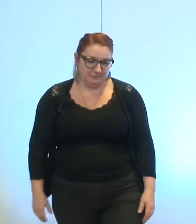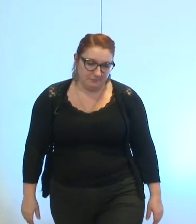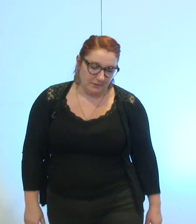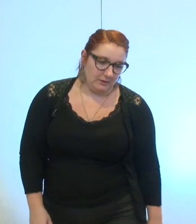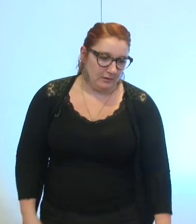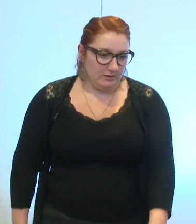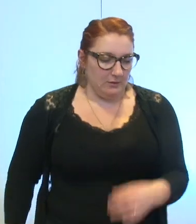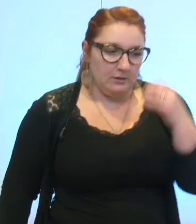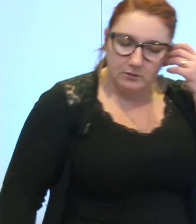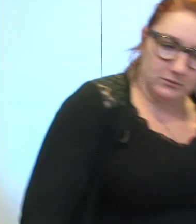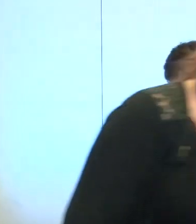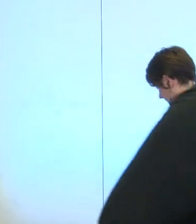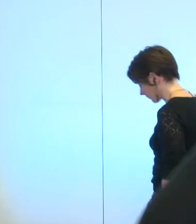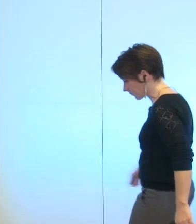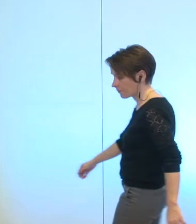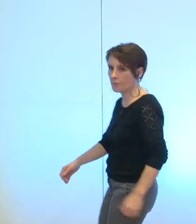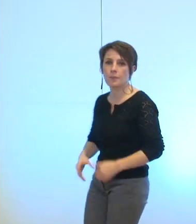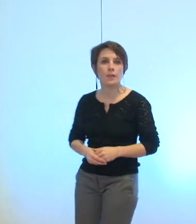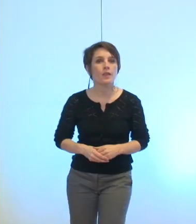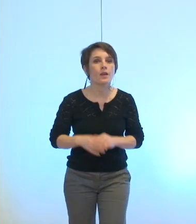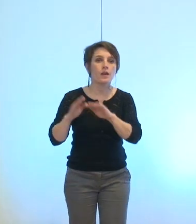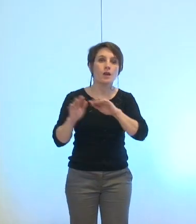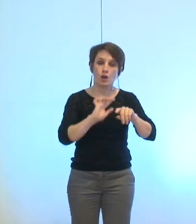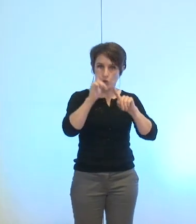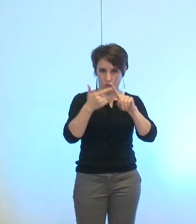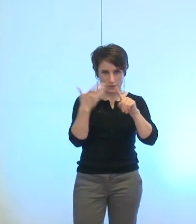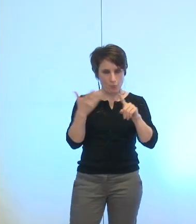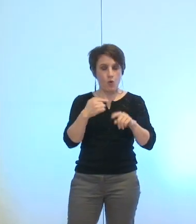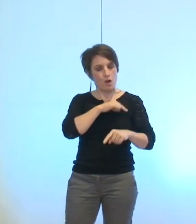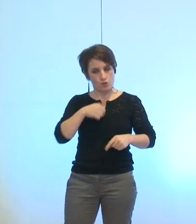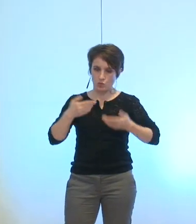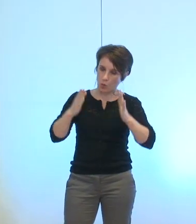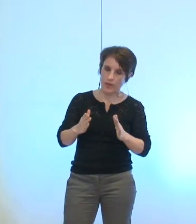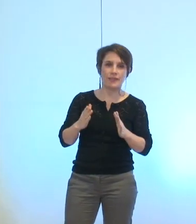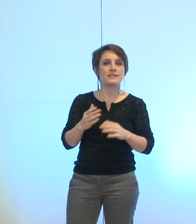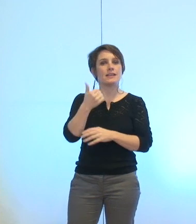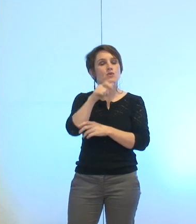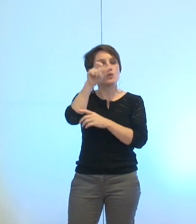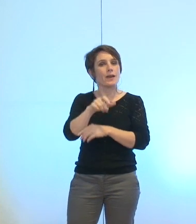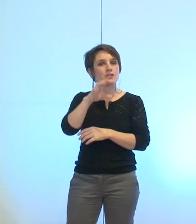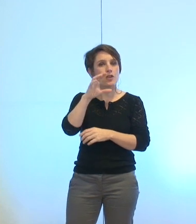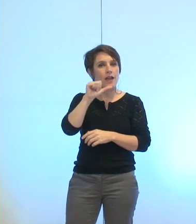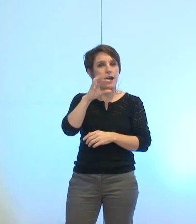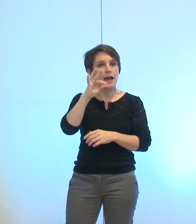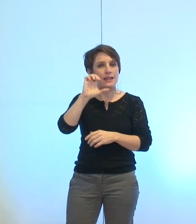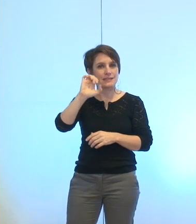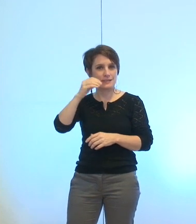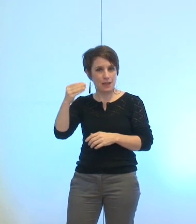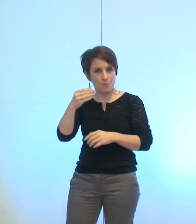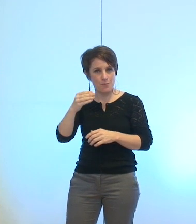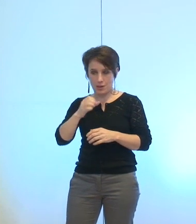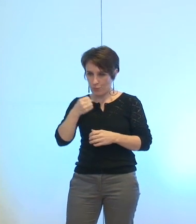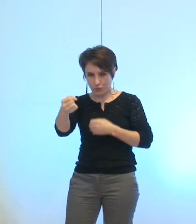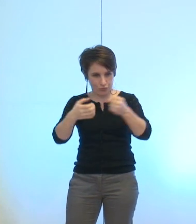deuxè chose on a choisi de mettre une adsè par classe est-ce que vous voulez revenir là-dessus